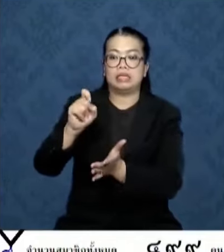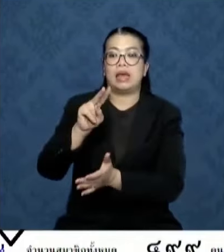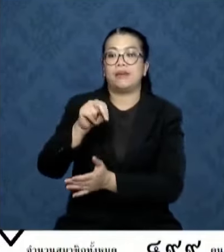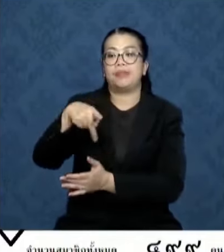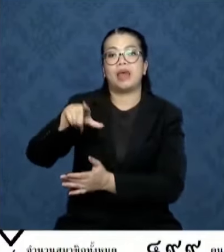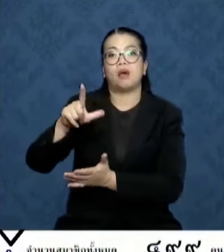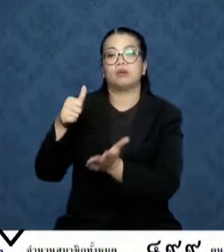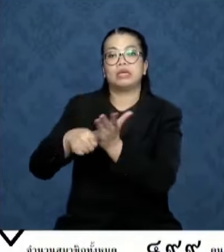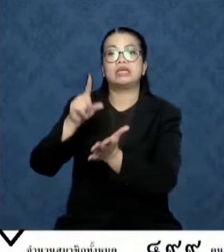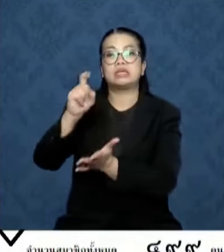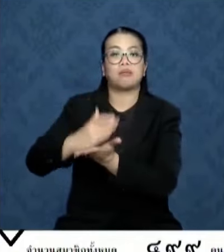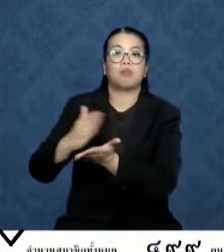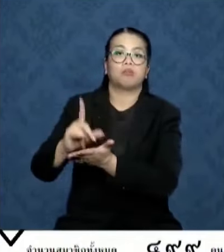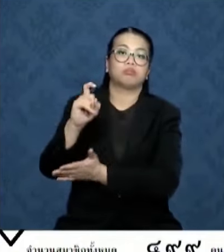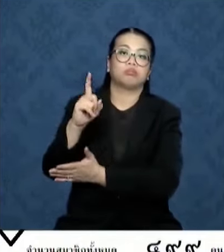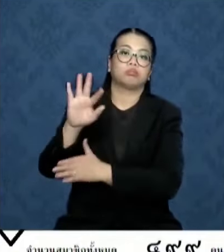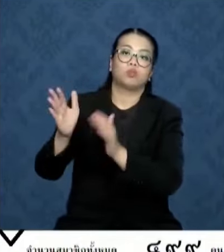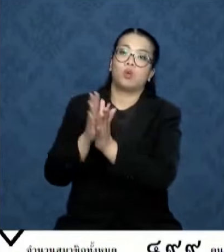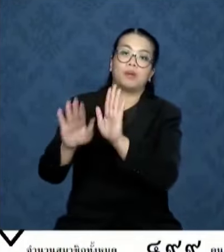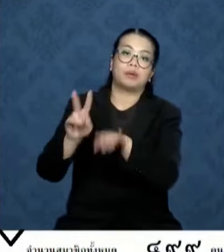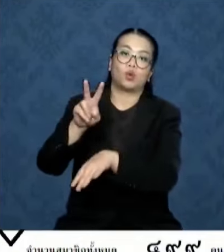PL ไปแล้วกวา 2 แสนลายนั้น